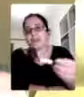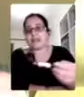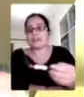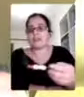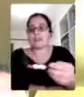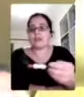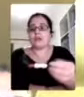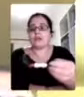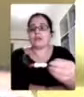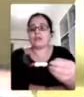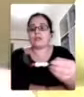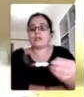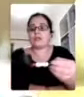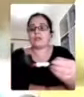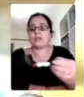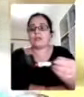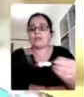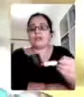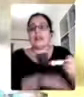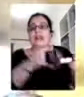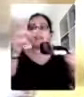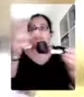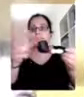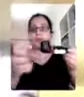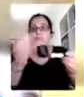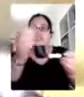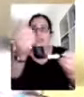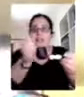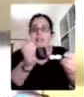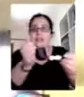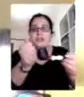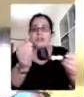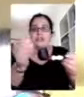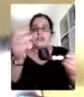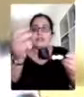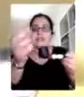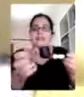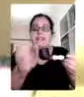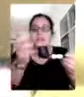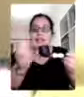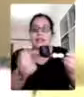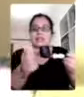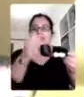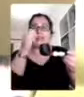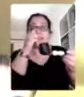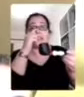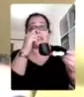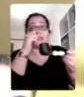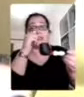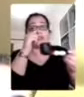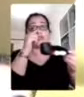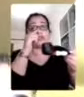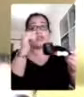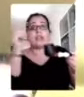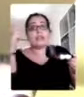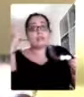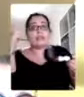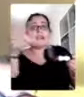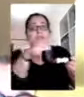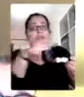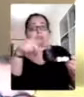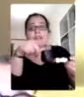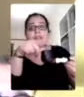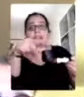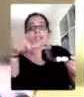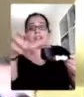benim deneyimime göre o kül daha homojen yapışıyor ve daha sağlam bir kek oluşuyor. Bunu